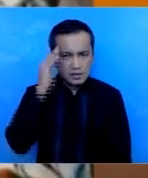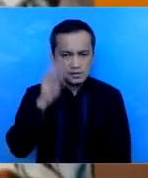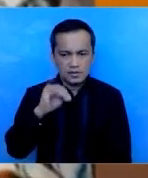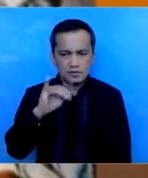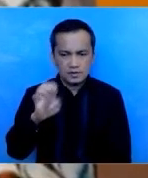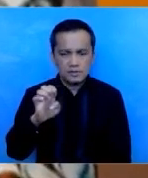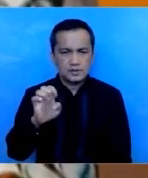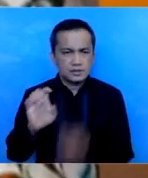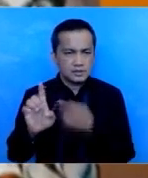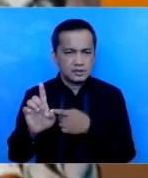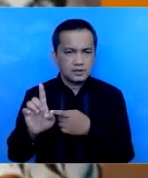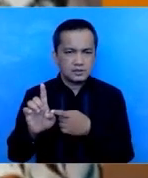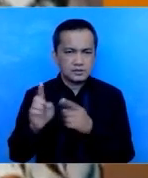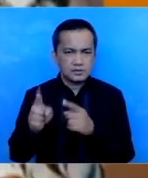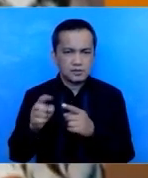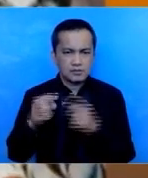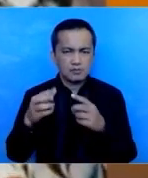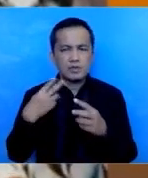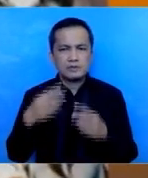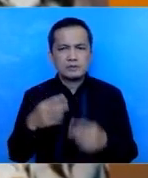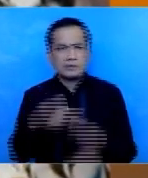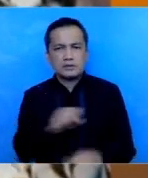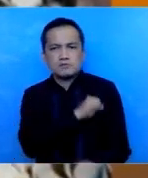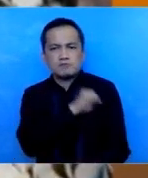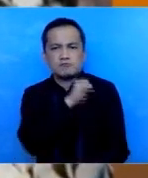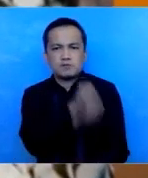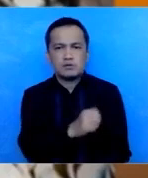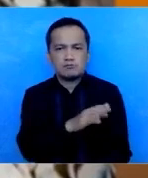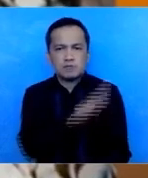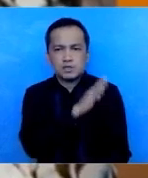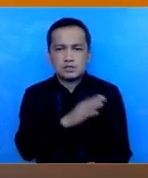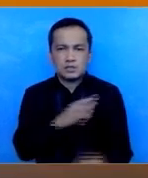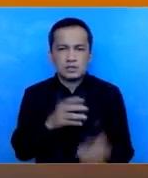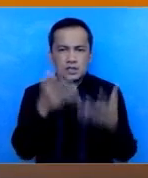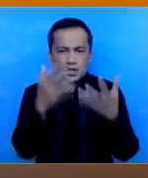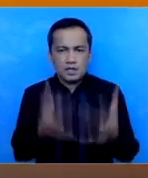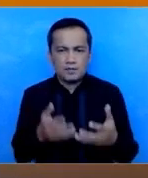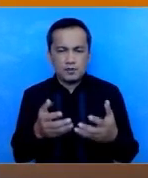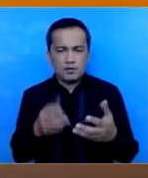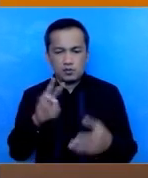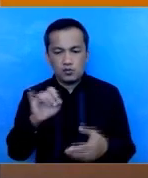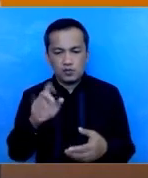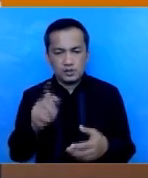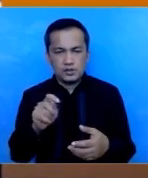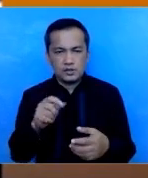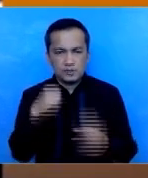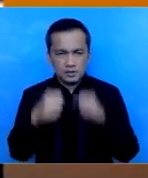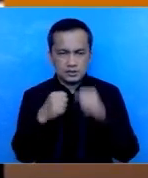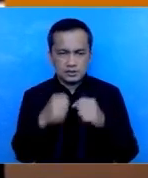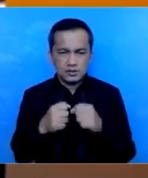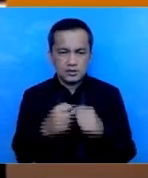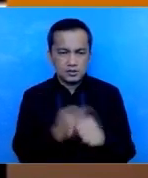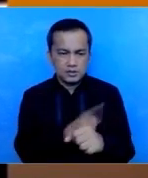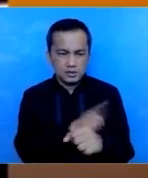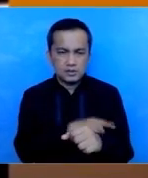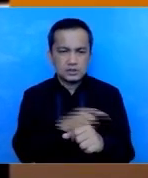mga pinakamabagsik na heavyweight boxer sa kasaysayan. Dahil sa kanyang bilis at lakas na suntok, siya